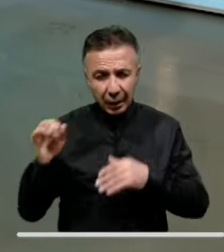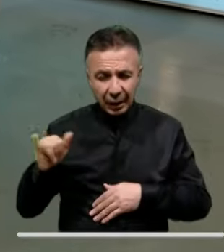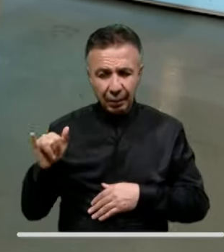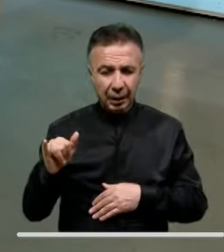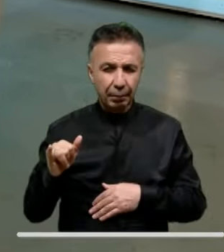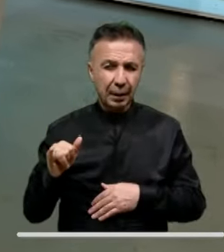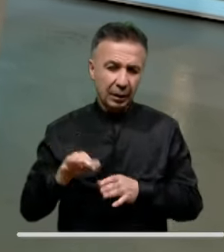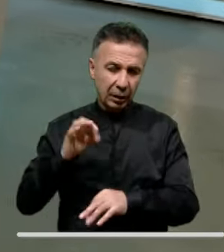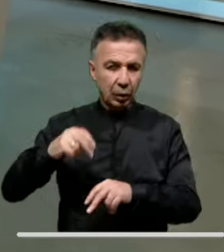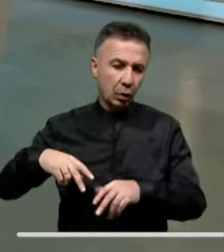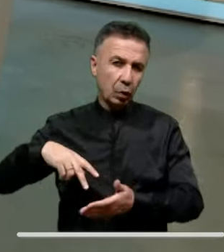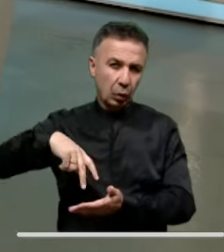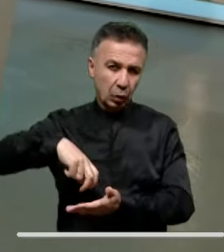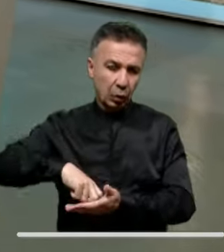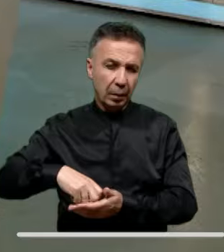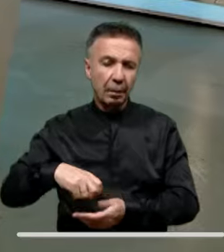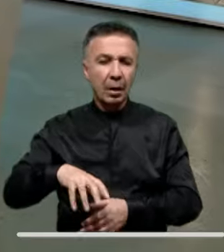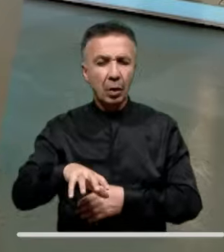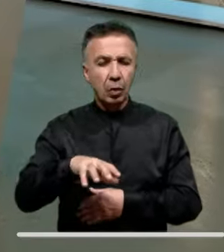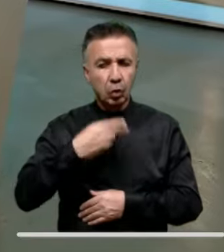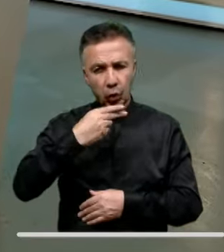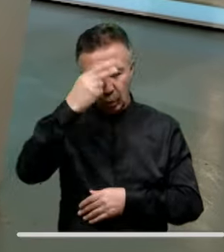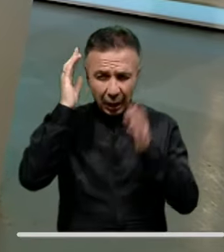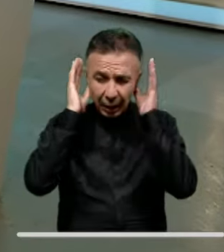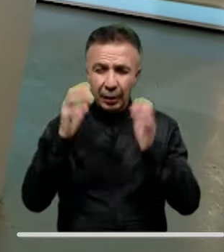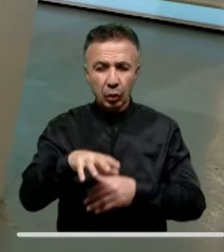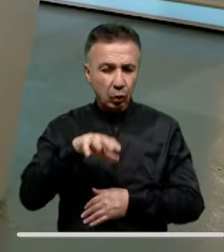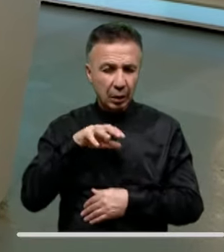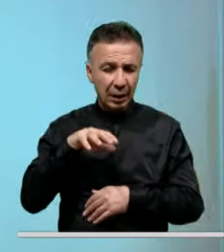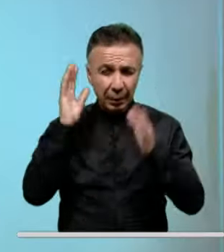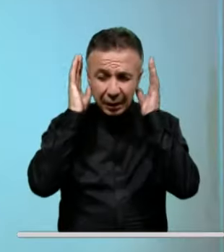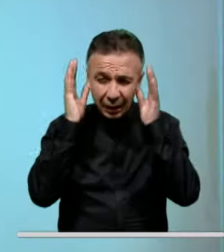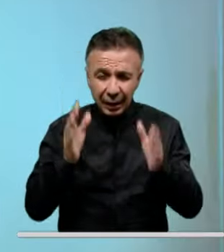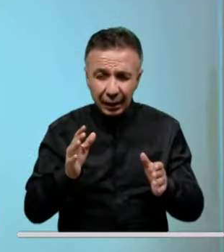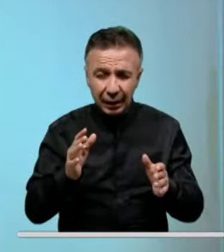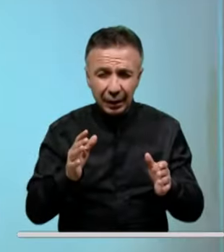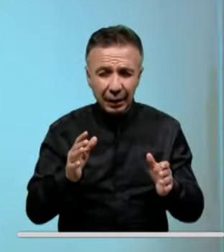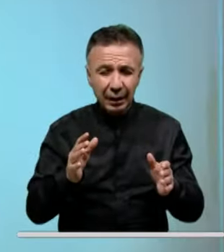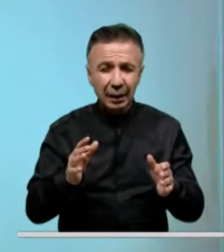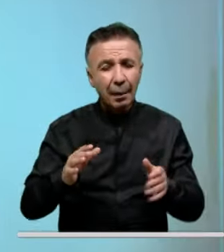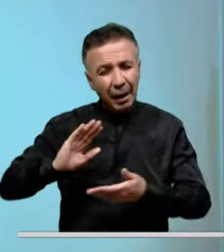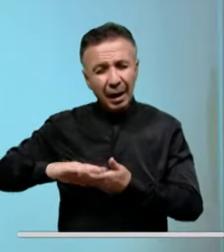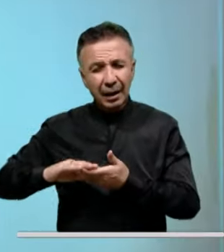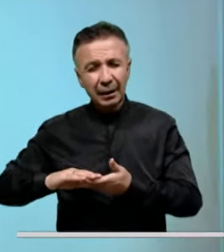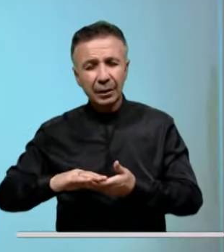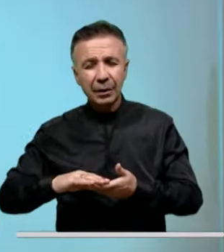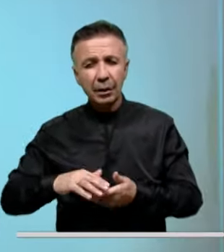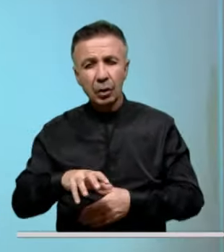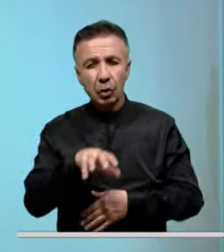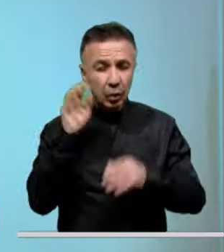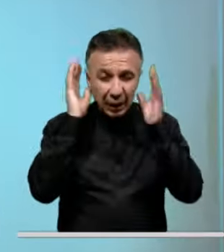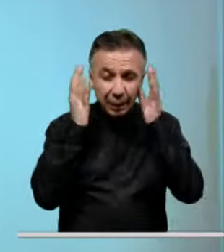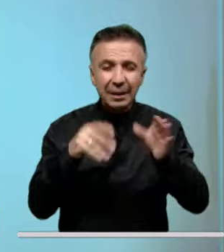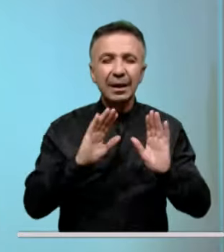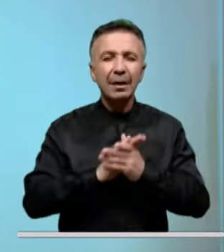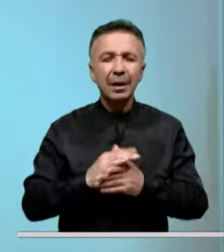oturmuş. Biz sünneti kıldık, arkadaş sünnet kılmadı. Çok garibime gitti, farzı kıldı,